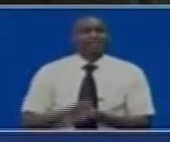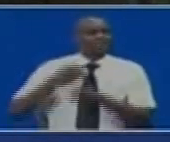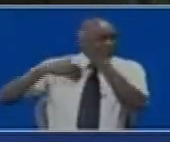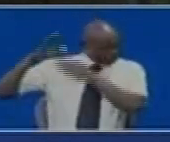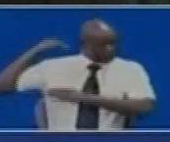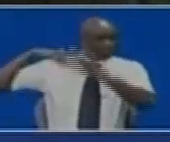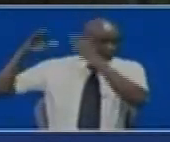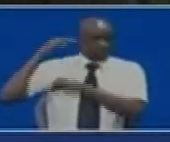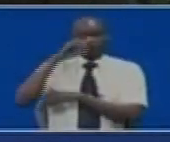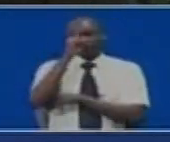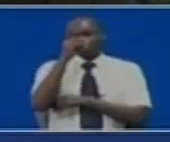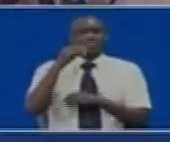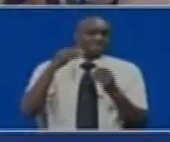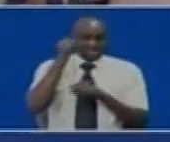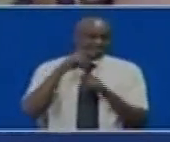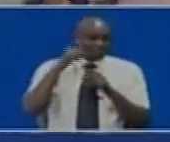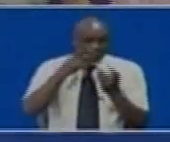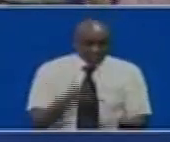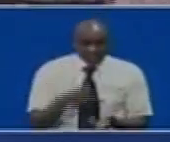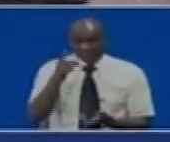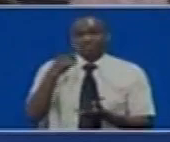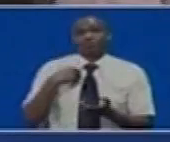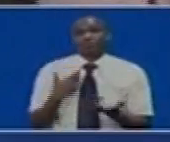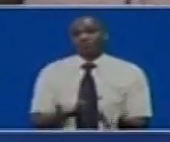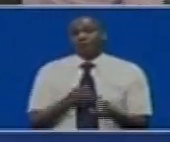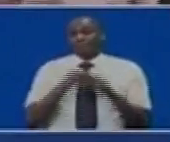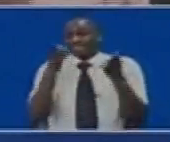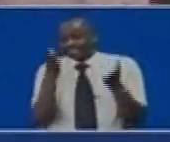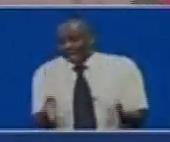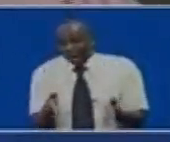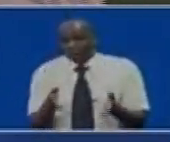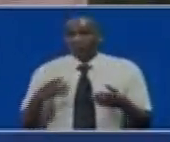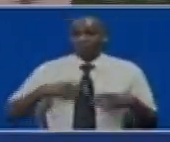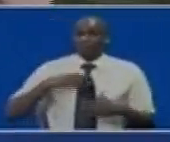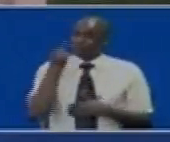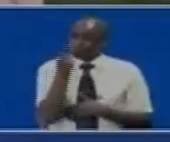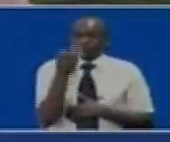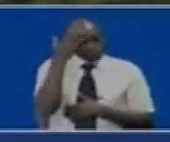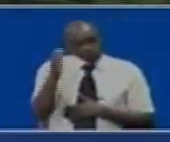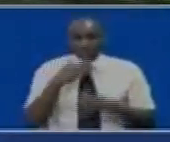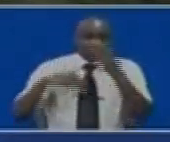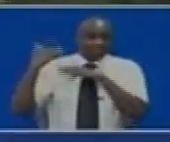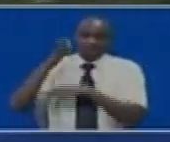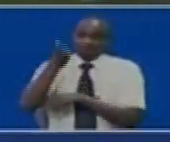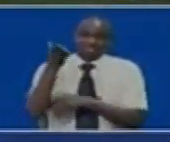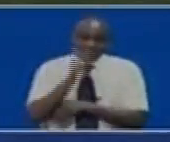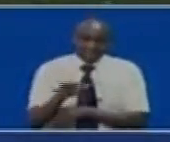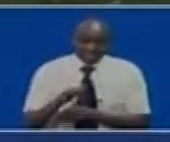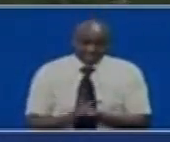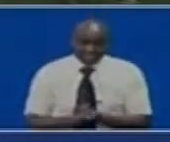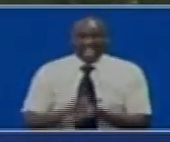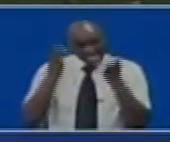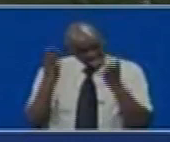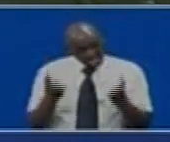mwanzo ya 50, ukumbi ulikuwa jengo la bunge. Lakini sasa wachache wanafahamu historia ya ukumbi na uzito